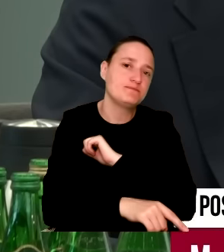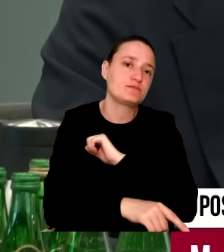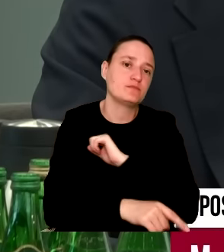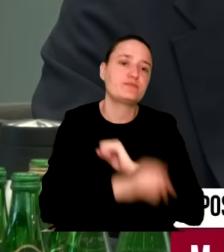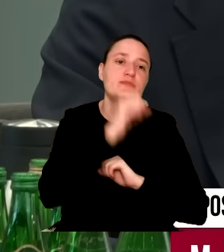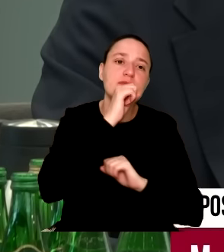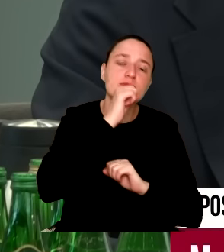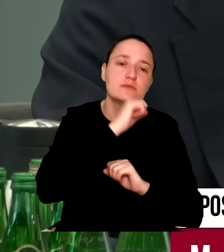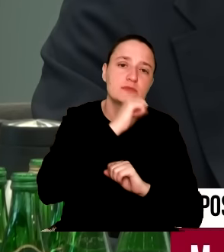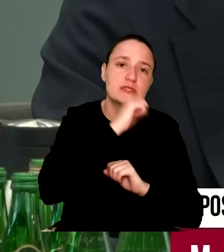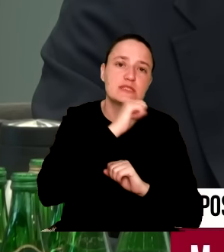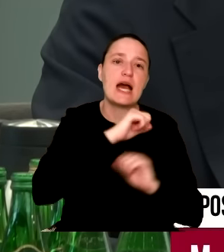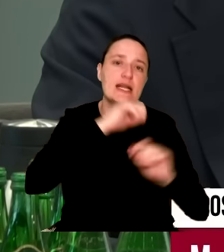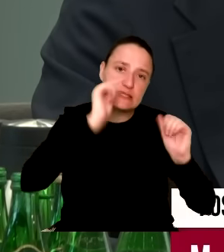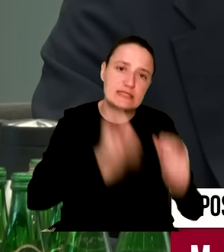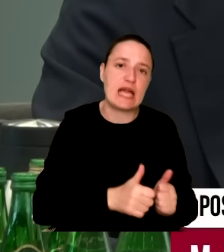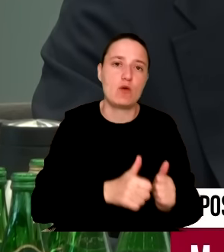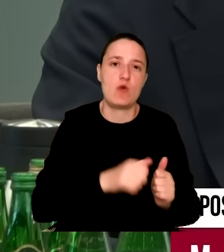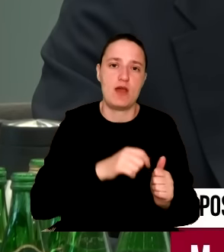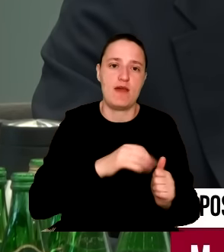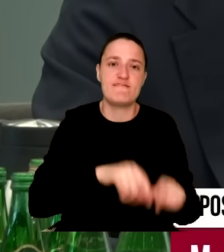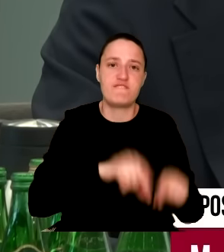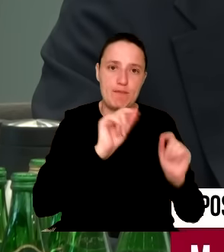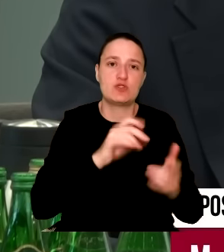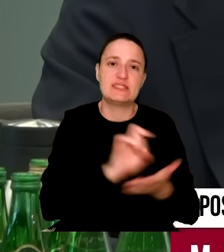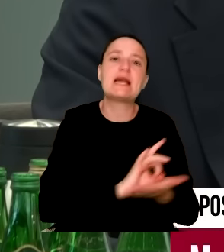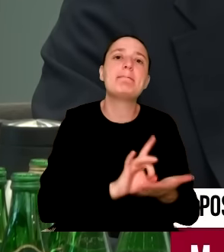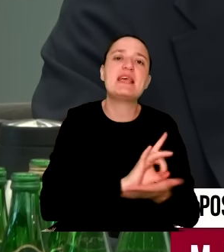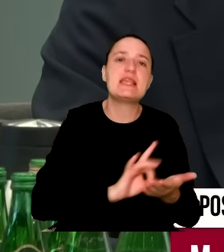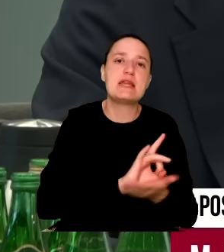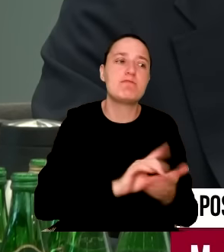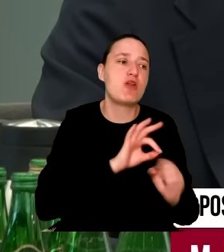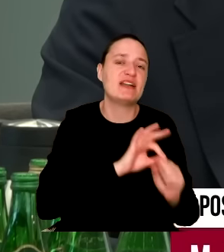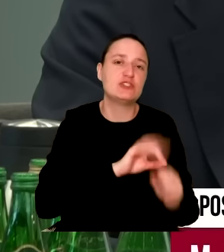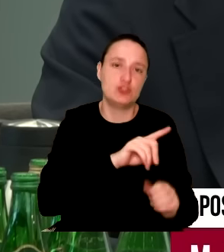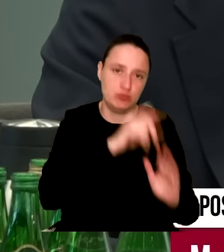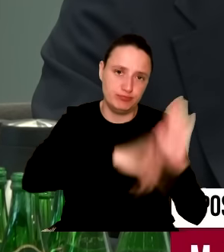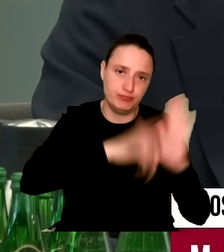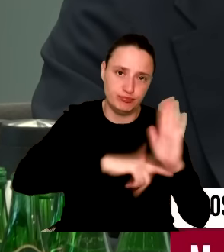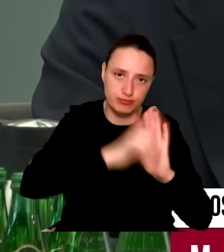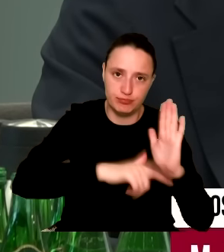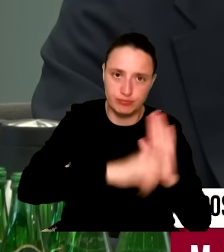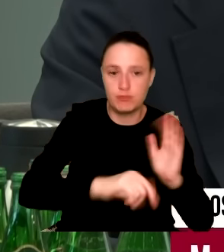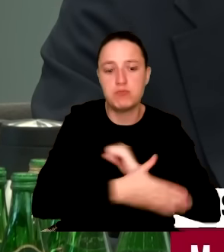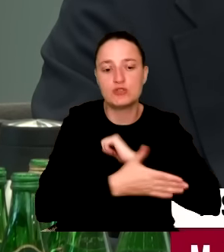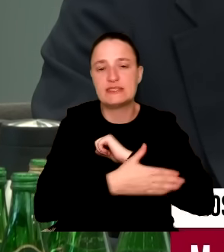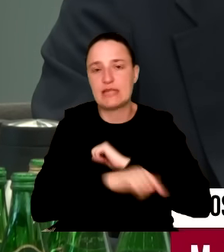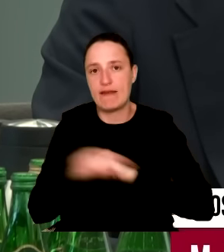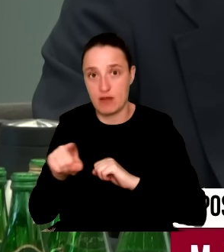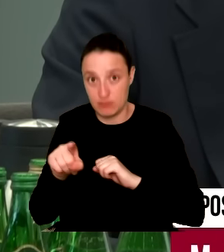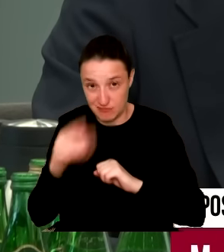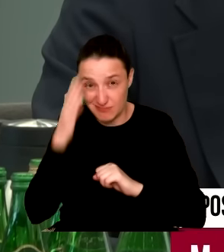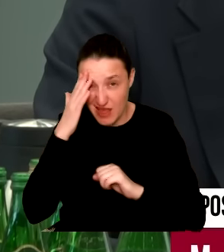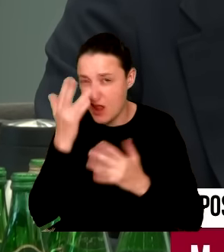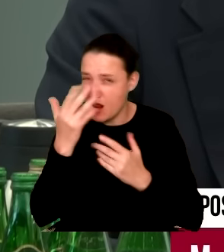spisów stałych rejestrów wyborców prowadzonych przez gminy i mam pytanie czy jest pan premier świadomy tego Ile problemów było z tym